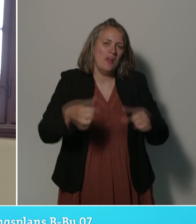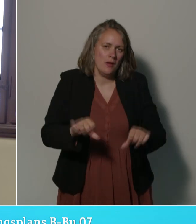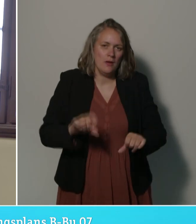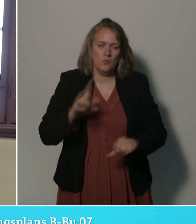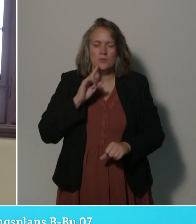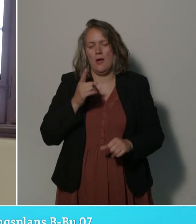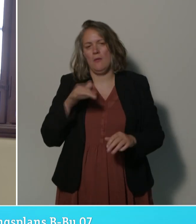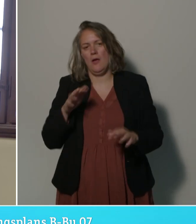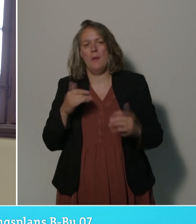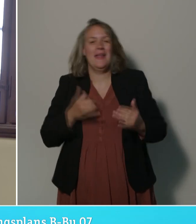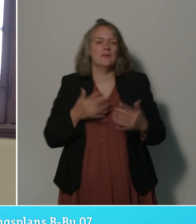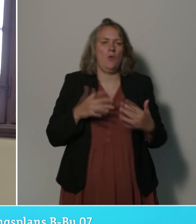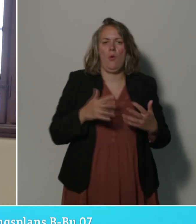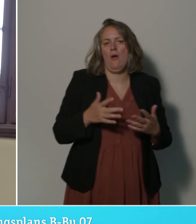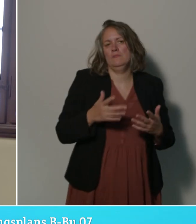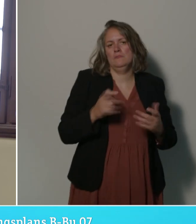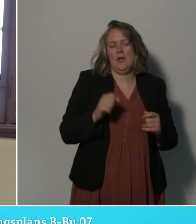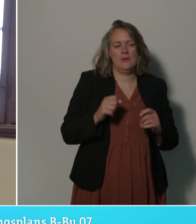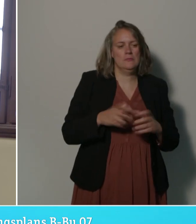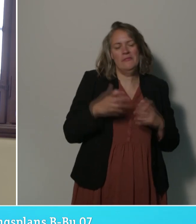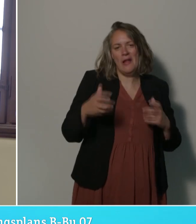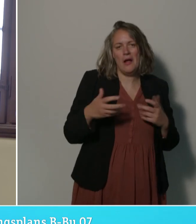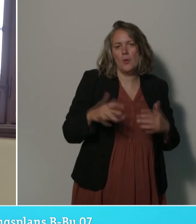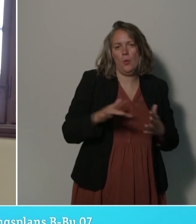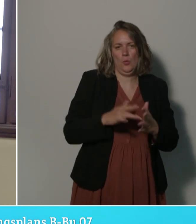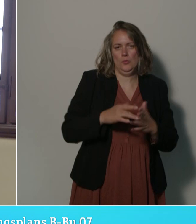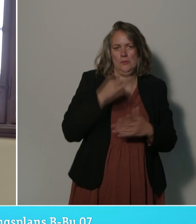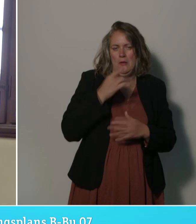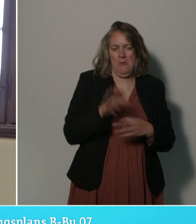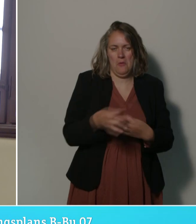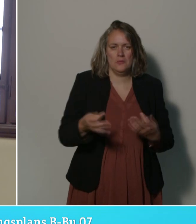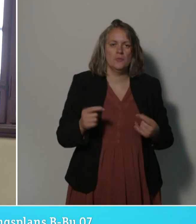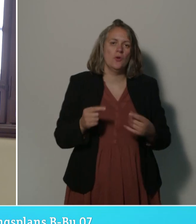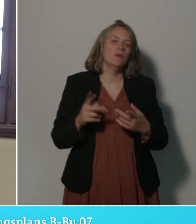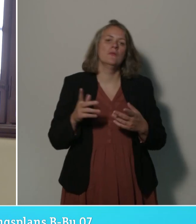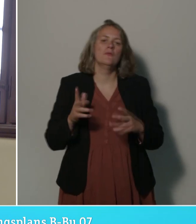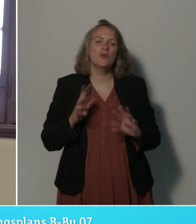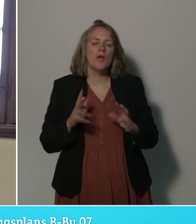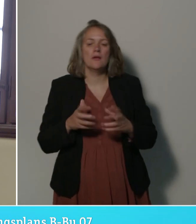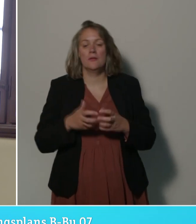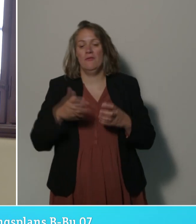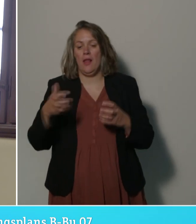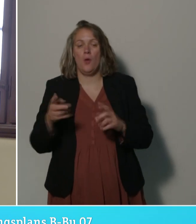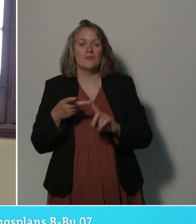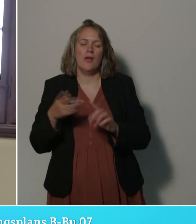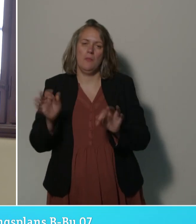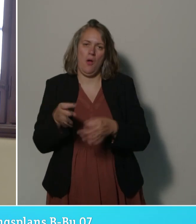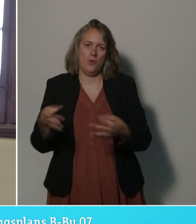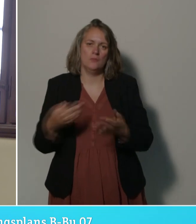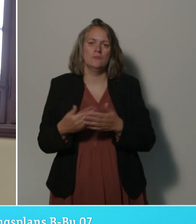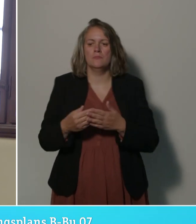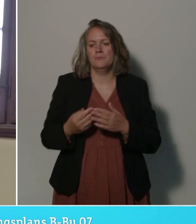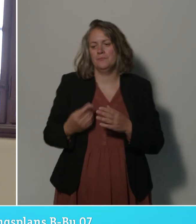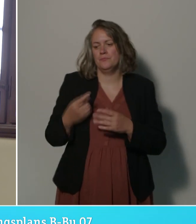Aber wir sind guter Dinge, dass da gar keine weitere Verlängerung nötig wird, sondern wir im Zeitraum der